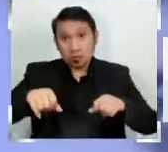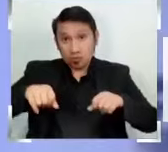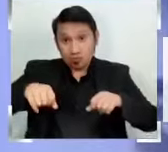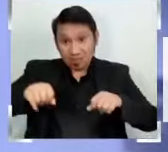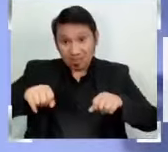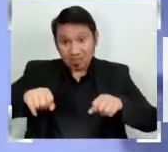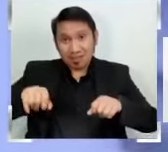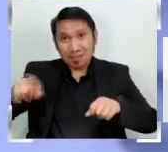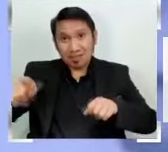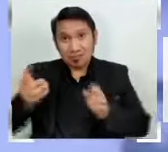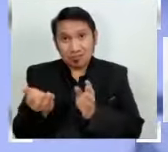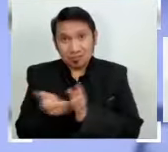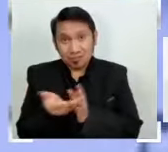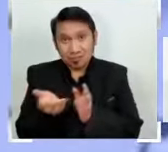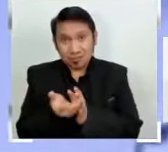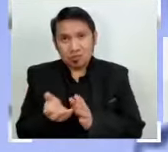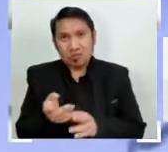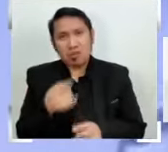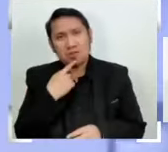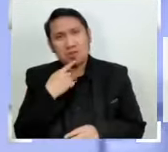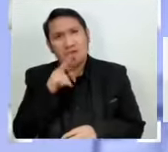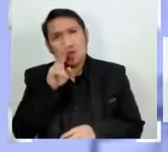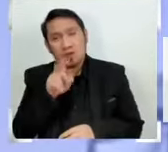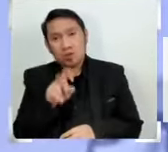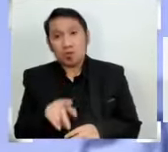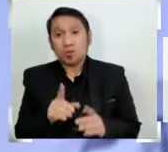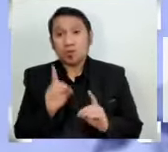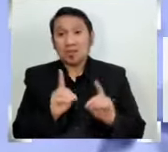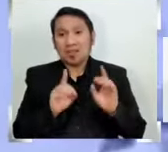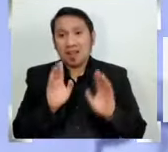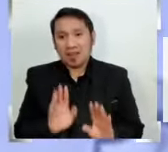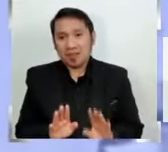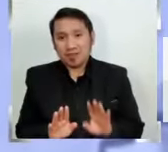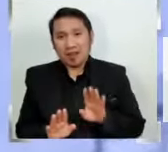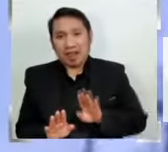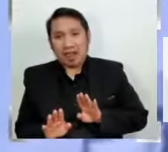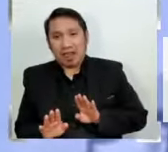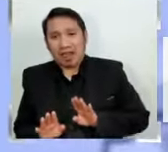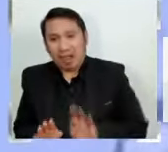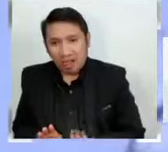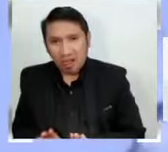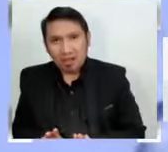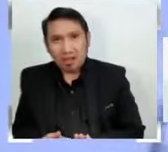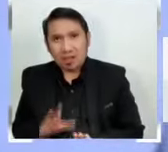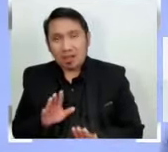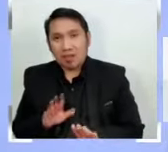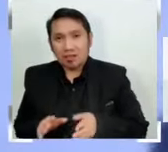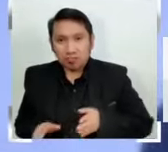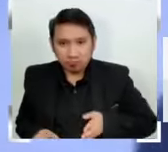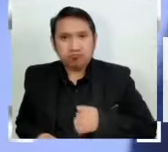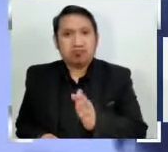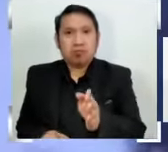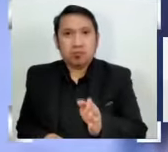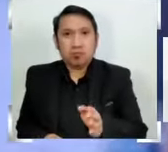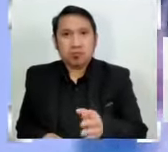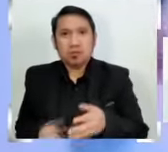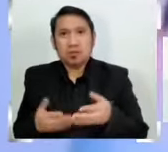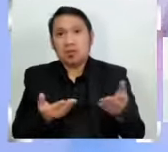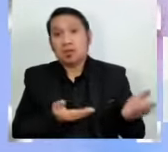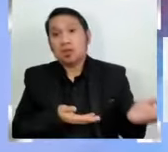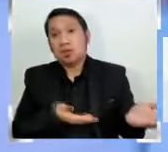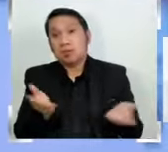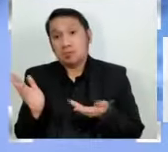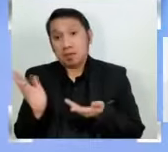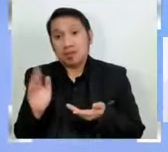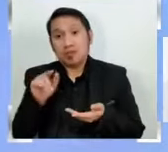kanto. Ayon sa nakasaksi, naapakan ng driver ang accelerator kaya napaharurot. Dinala sa ospital ang rider ng